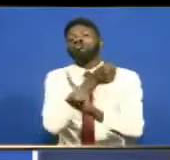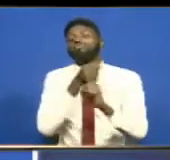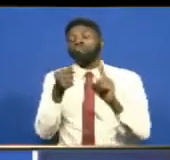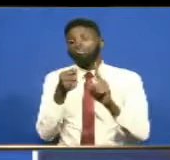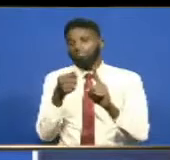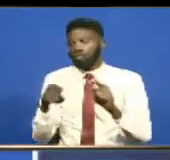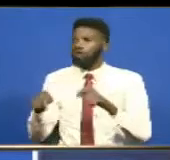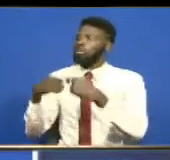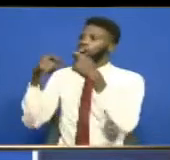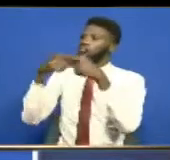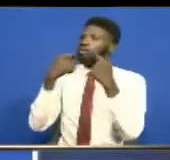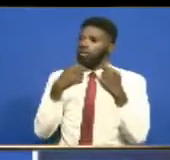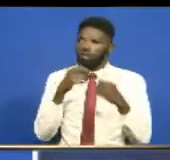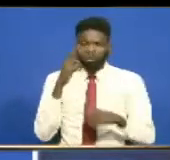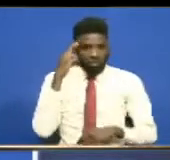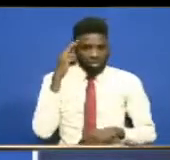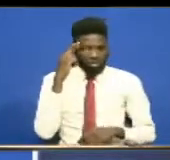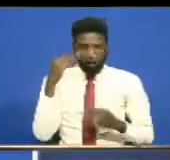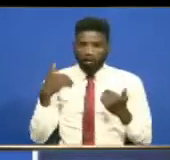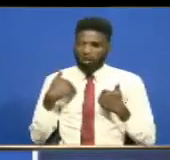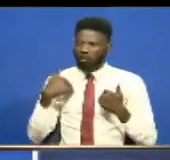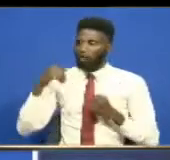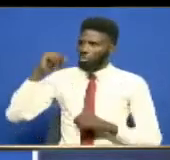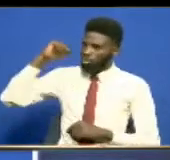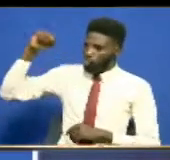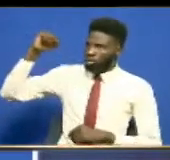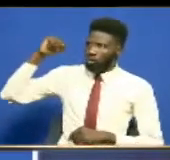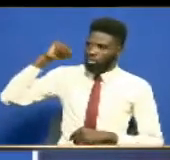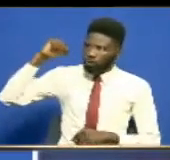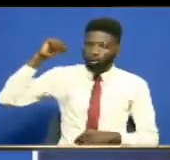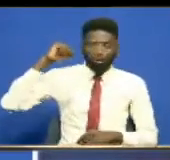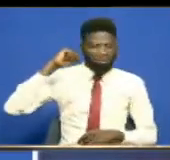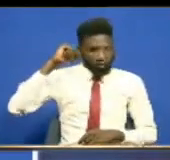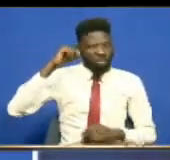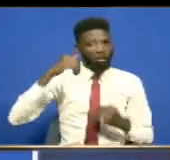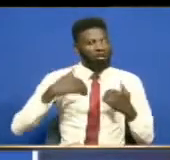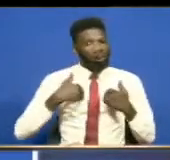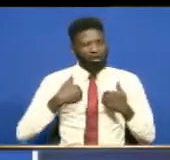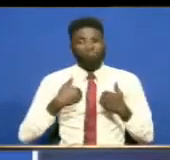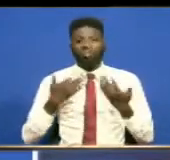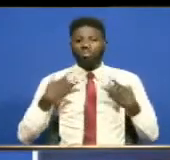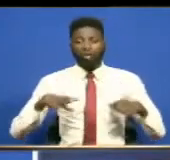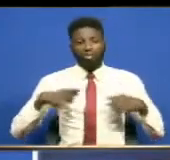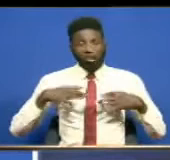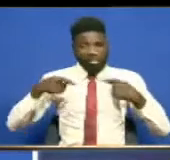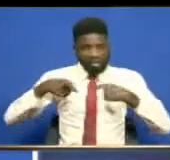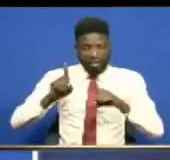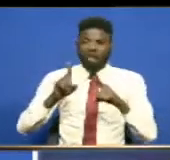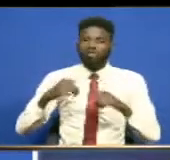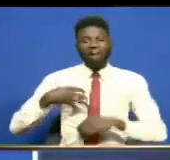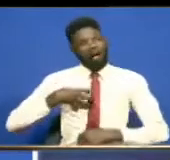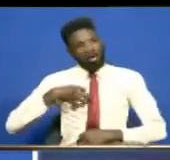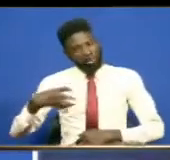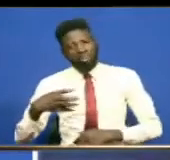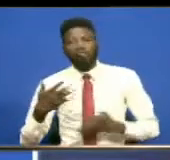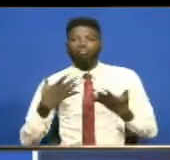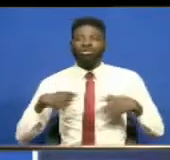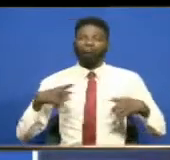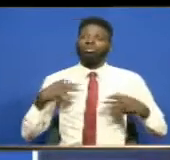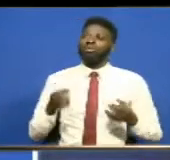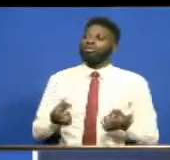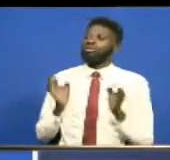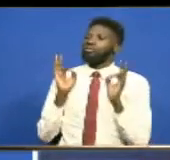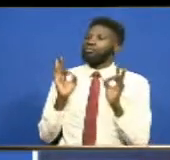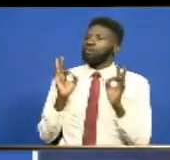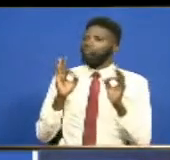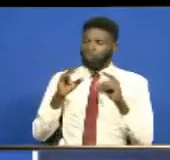Utakumbuka kwamba kuna zile siasa ambazo zimekuwa zikiendelezwa za siasa za walionazo na wasionazo na Rais Uhuru Kenyatta anasema kwamba iwapo